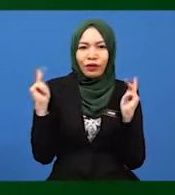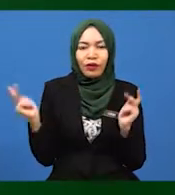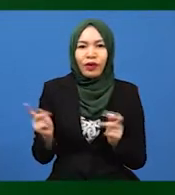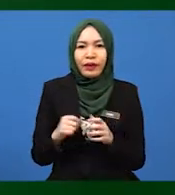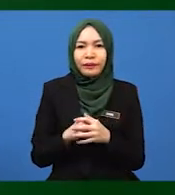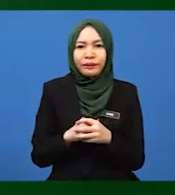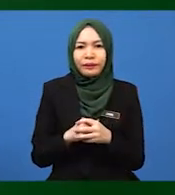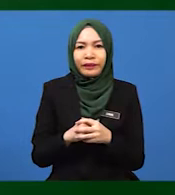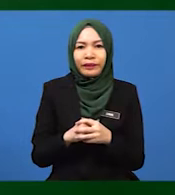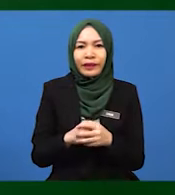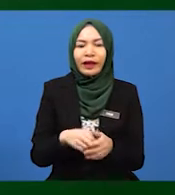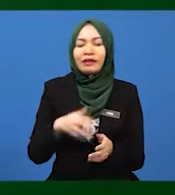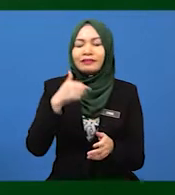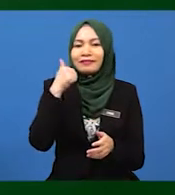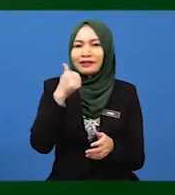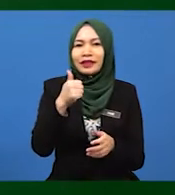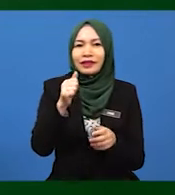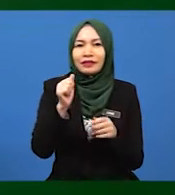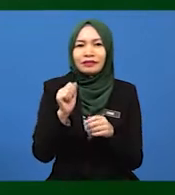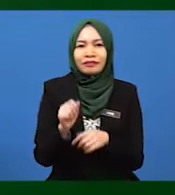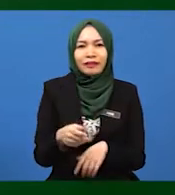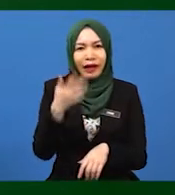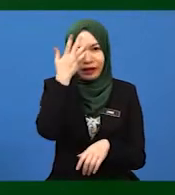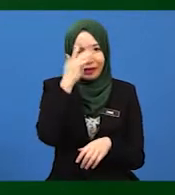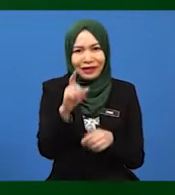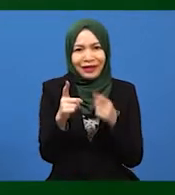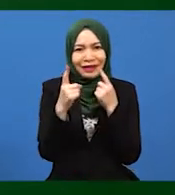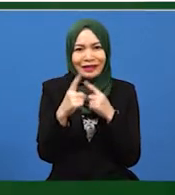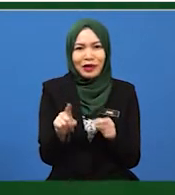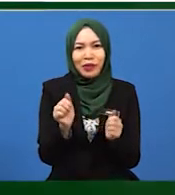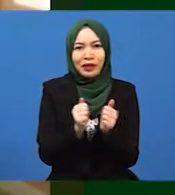murid-murid. Kamu berjaya menjawab dengan baik.